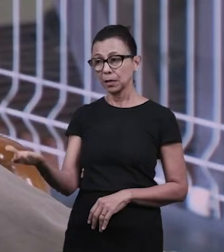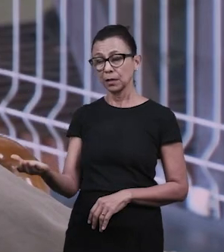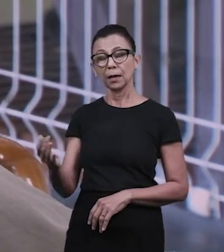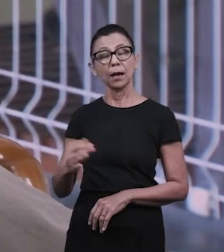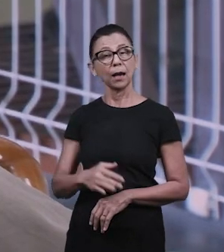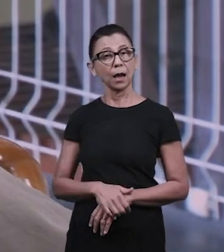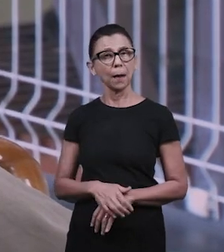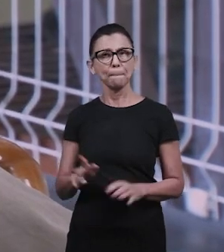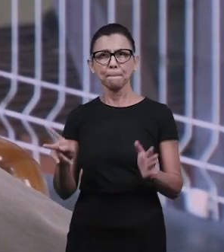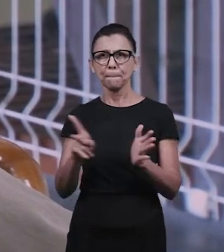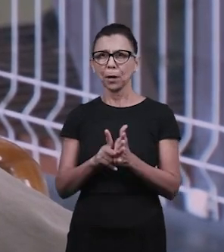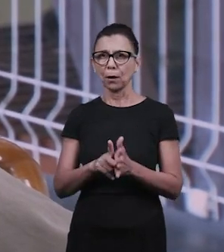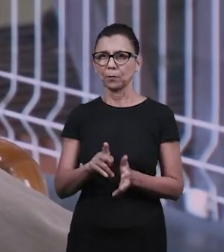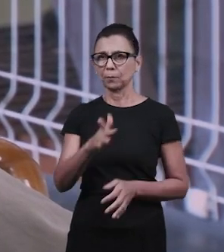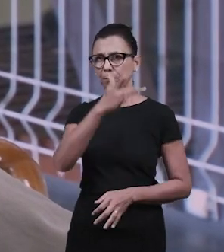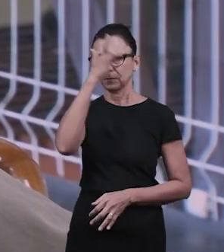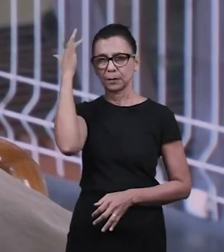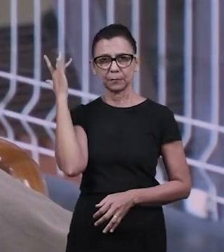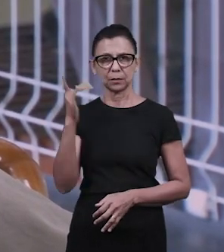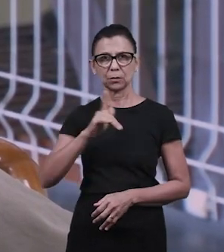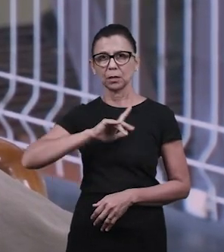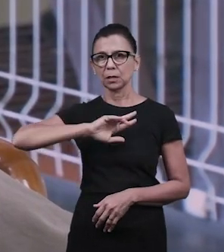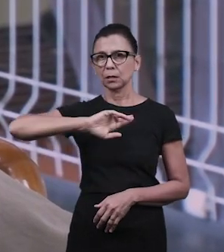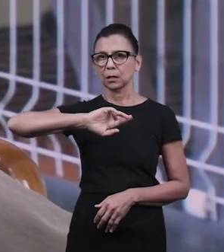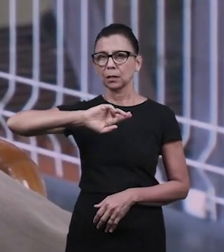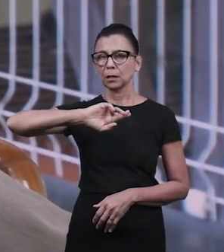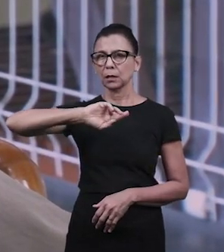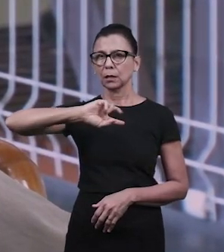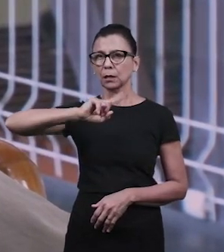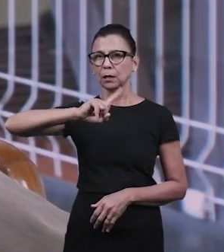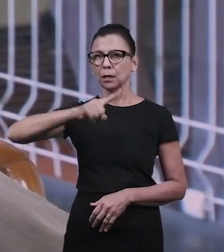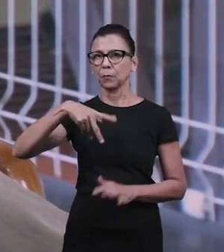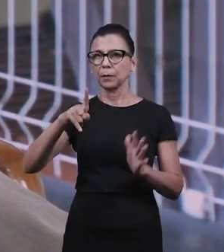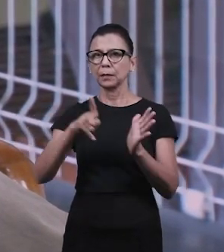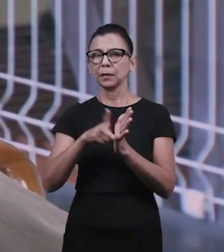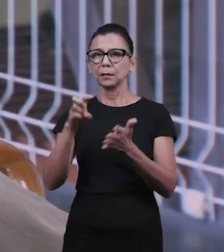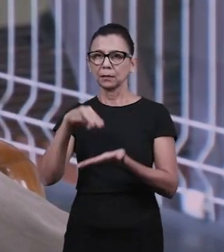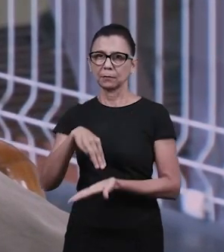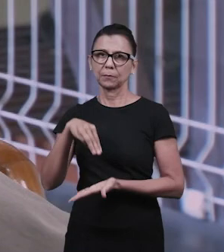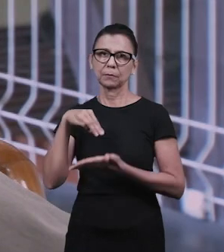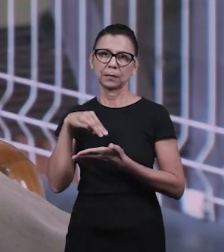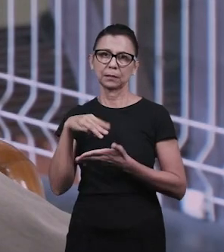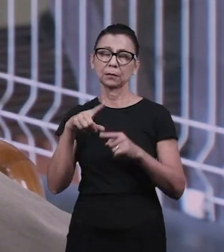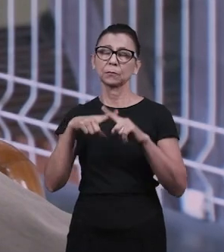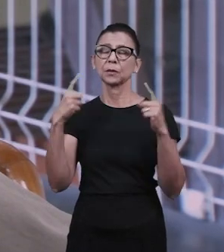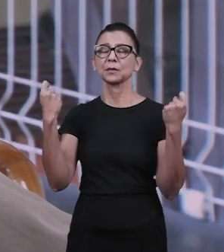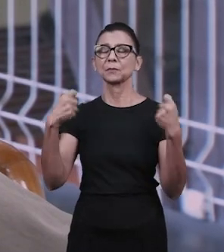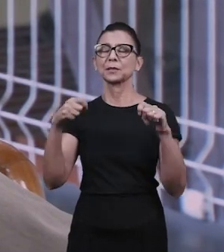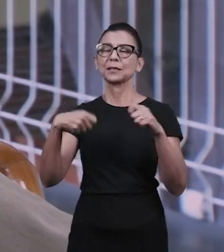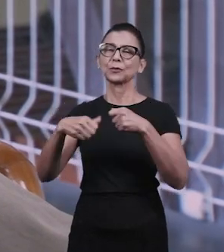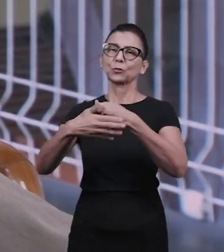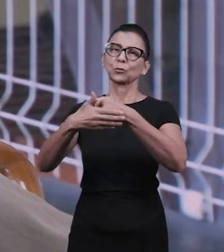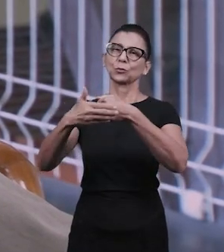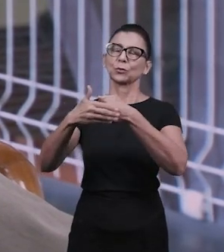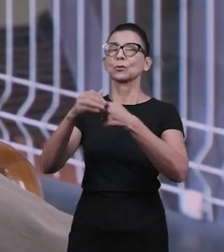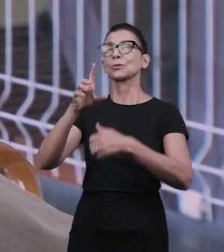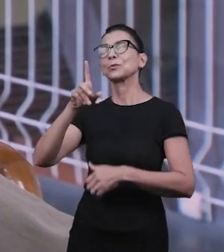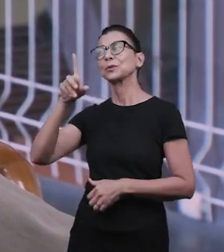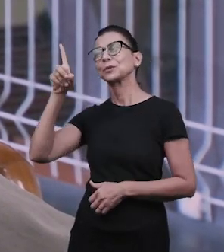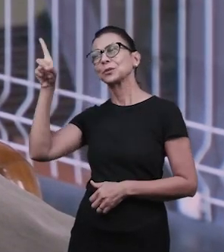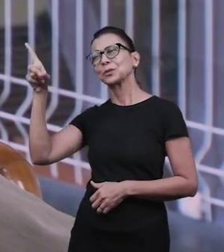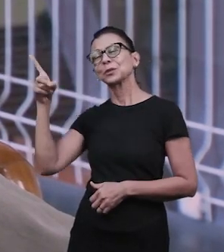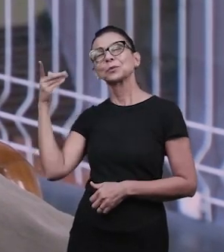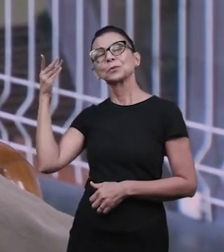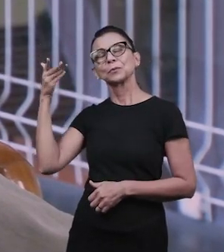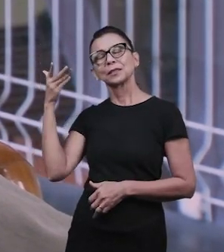73 076. C'est exclusif pour ceux qui ne sont pas membres de l'Église chrétienne Maranatha, mais qui ont besoin d'une parole de la part du Seigneur et